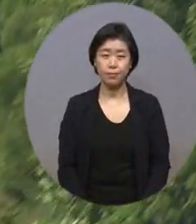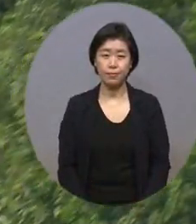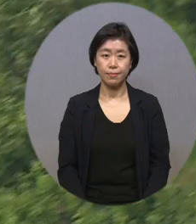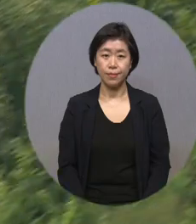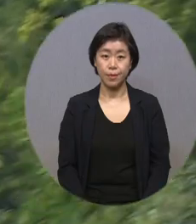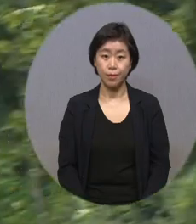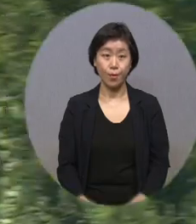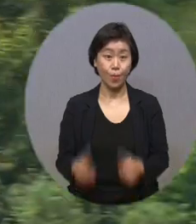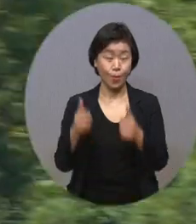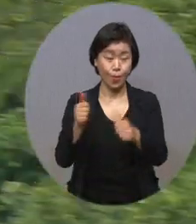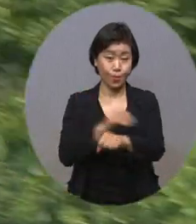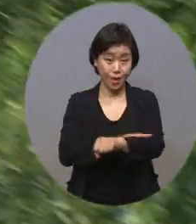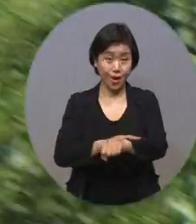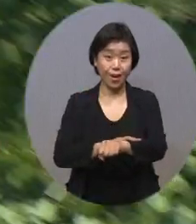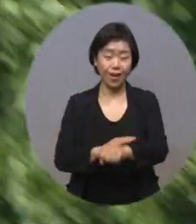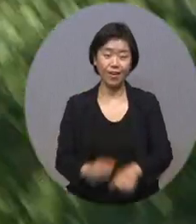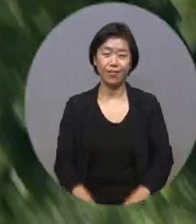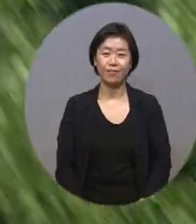잘 쳤다!